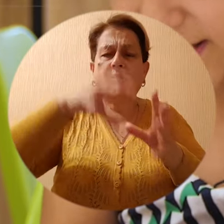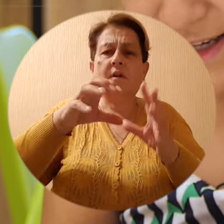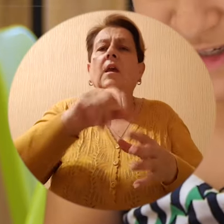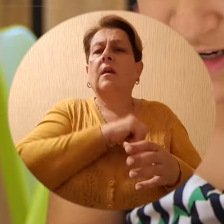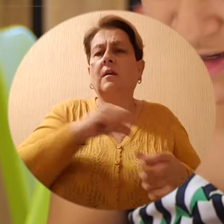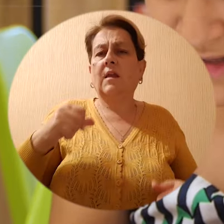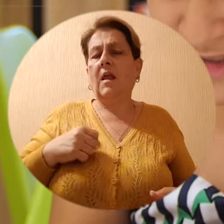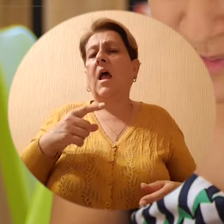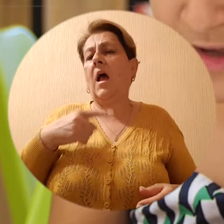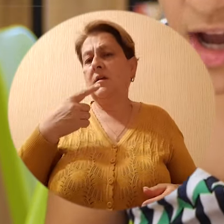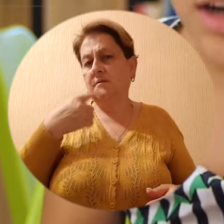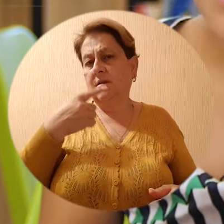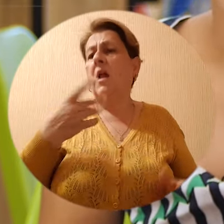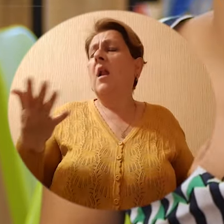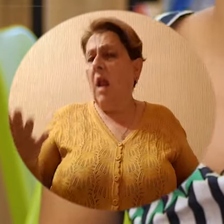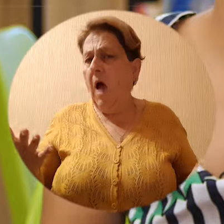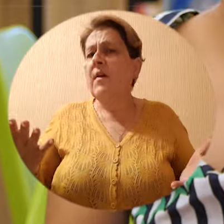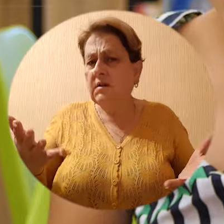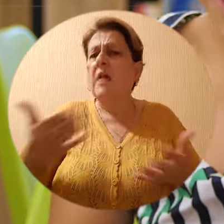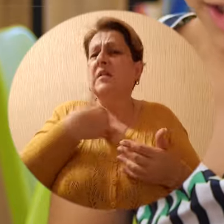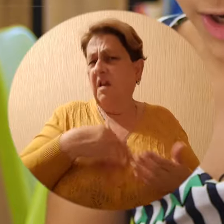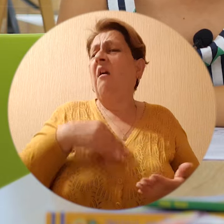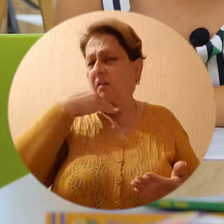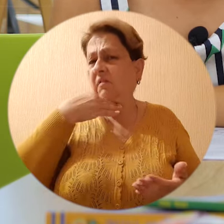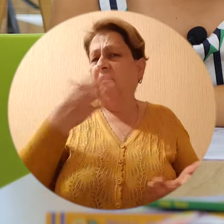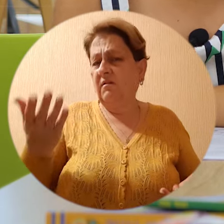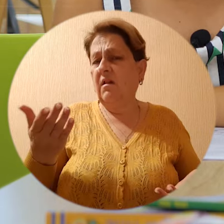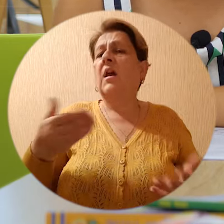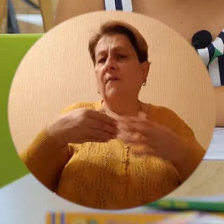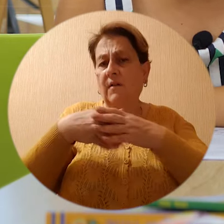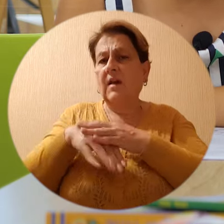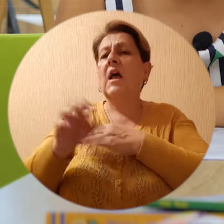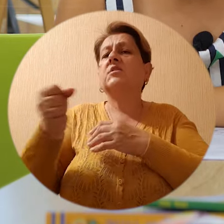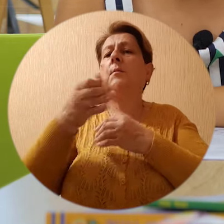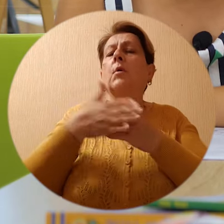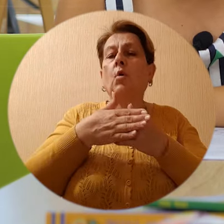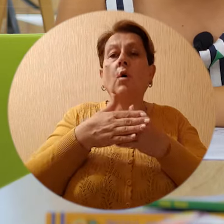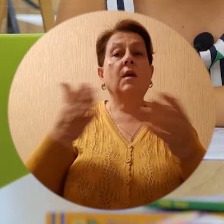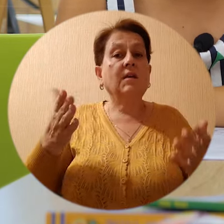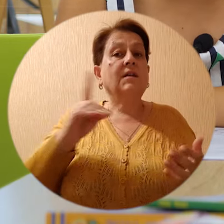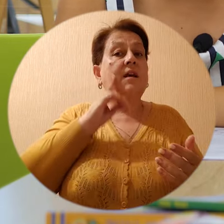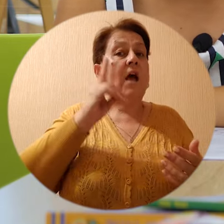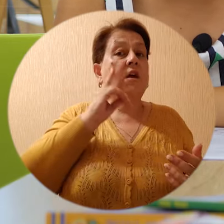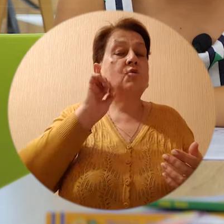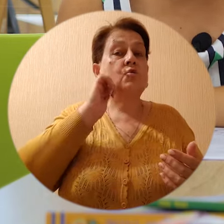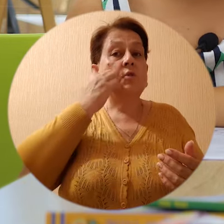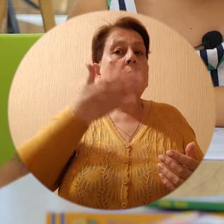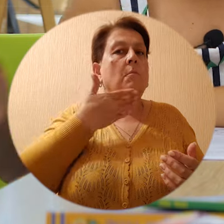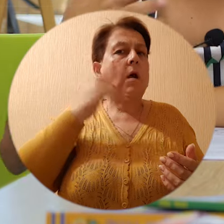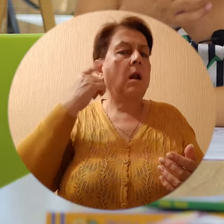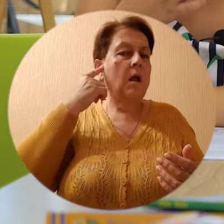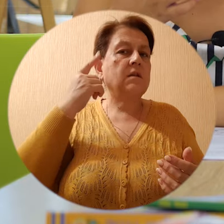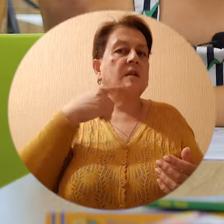դուկատներով ու ինքն իրեն ասաց. «Լավ, այսքան ինձ հերիք է»։ Եվ գնաց դեպի դուռը, իսկ կանաչ ճուխայով ծերուն ու